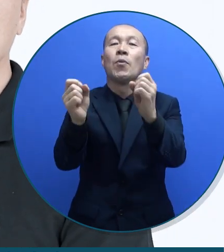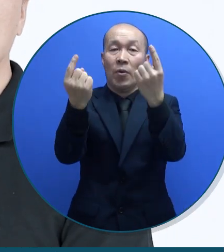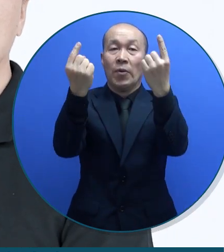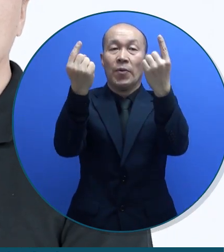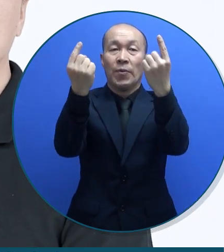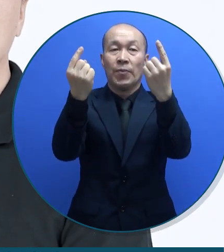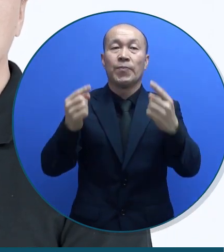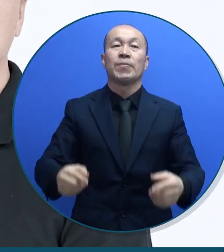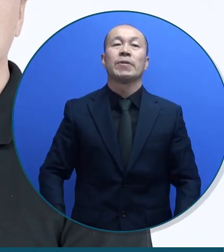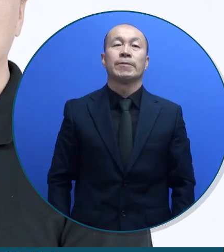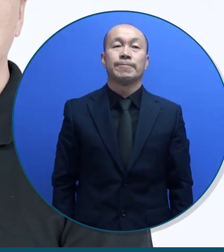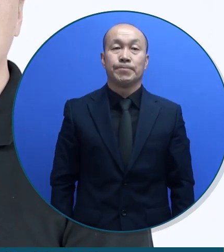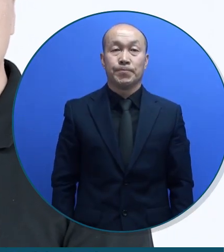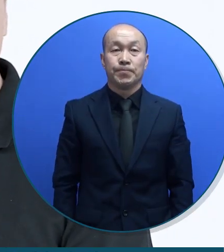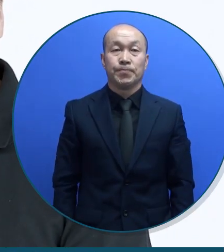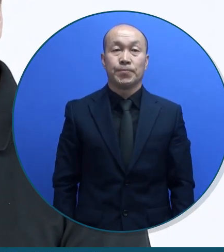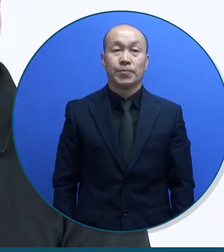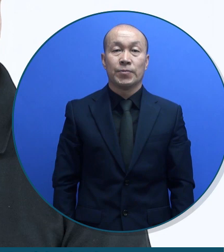동일합니다.